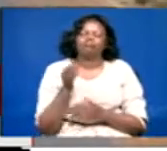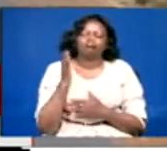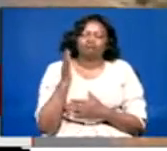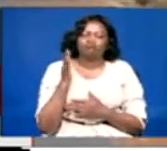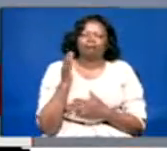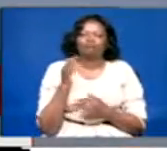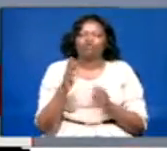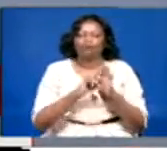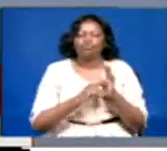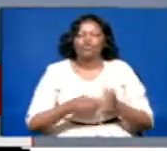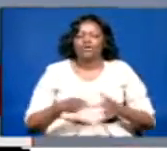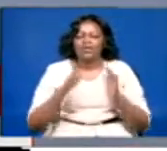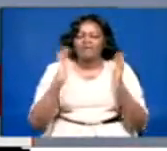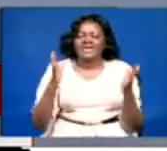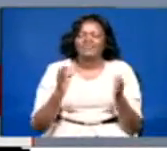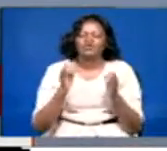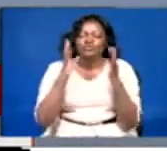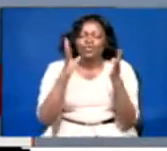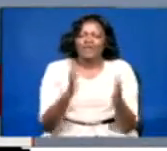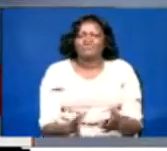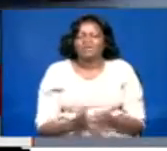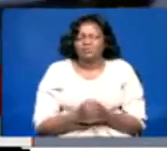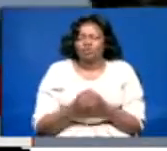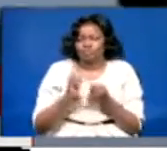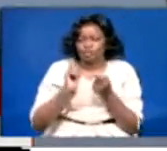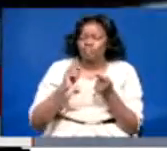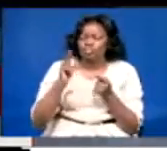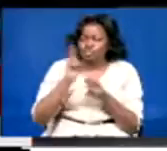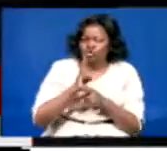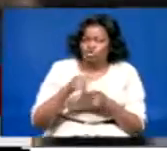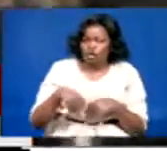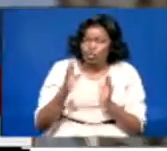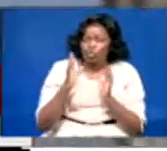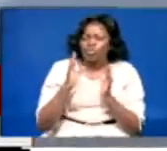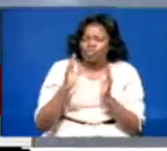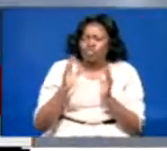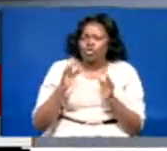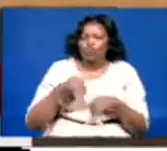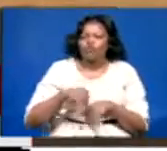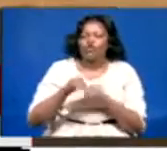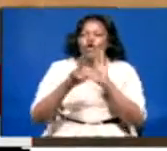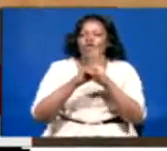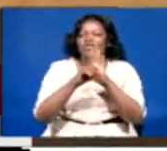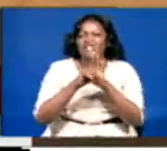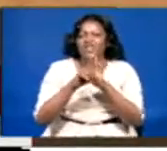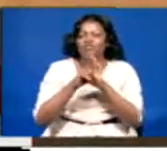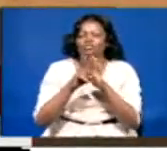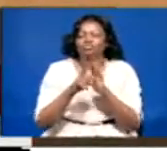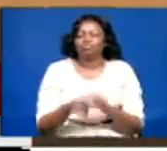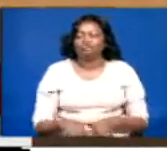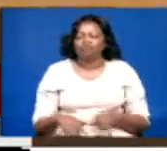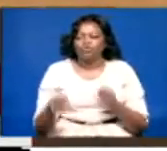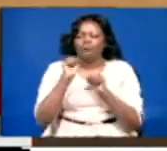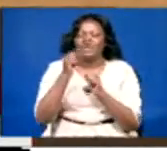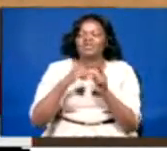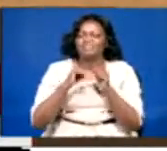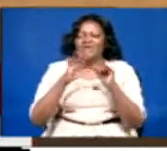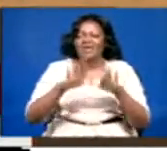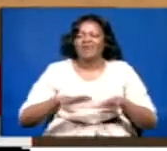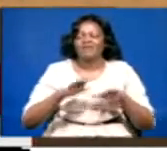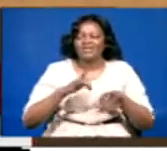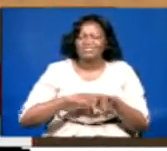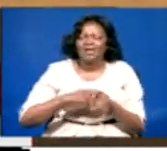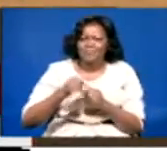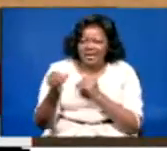Masinde amewahimiza waendeshaji magari wanaotumia barabara hiyo kuzingatia sheria za trafiki na kuwa waangalifu